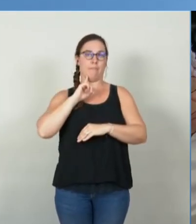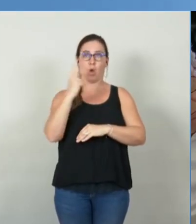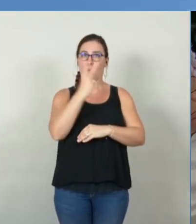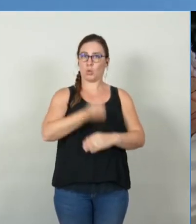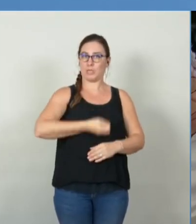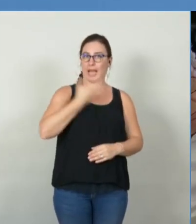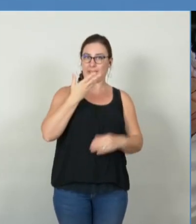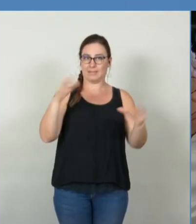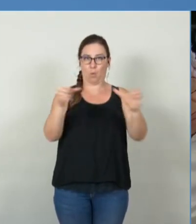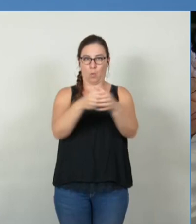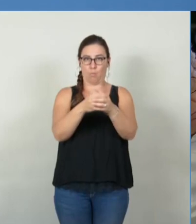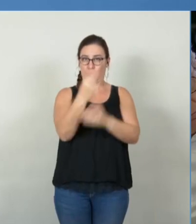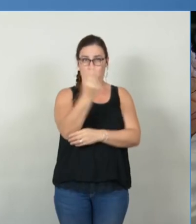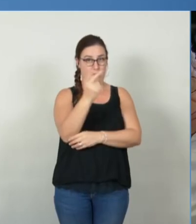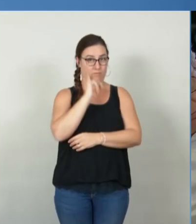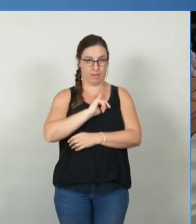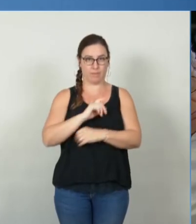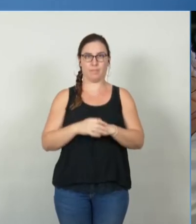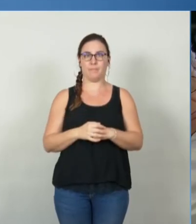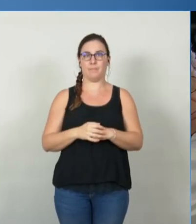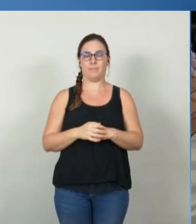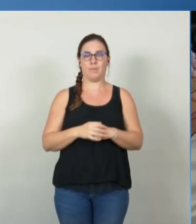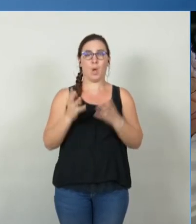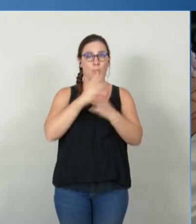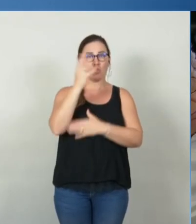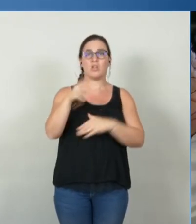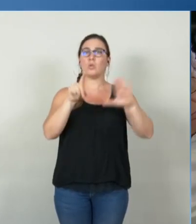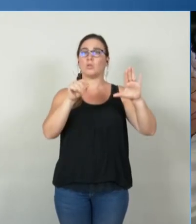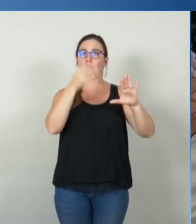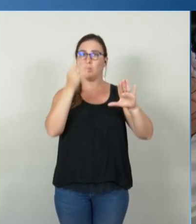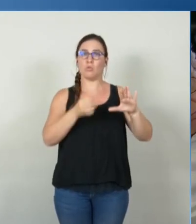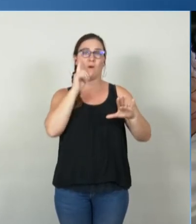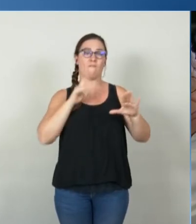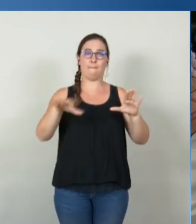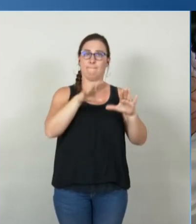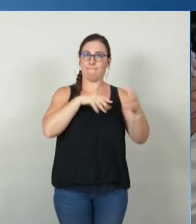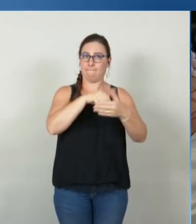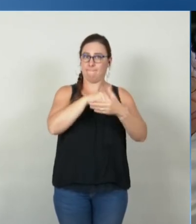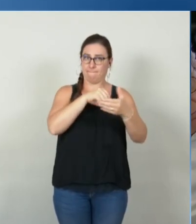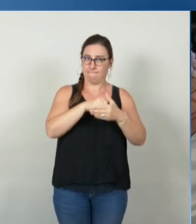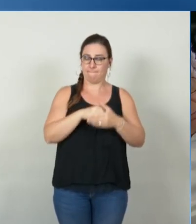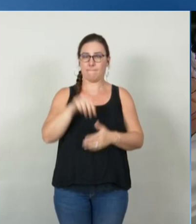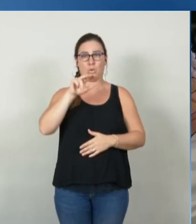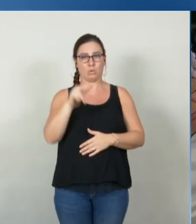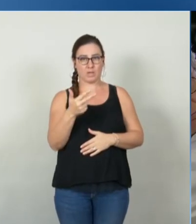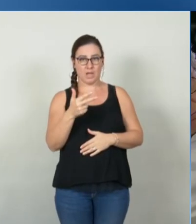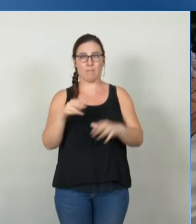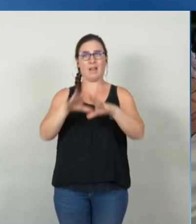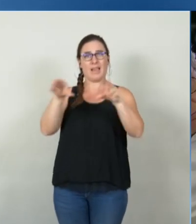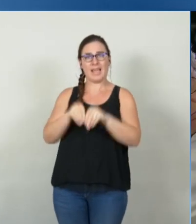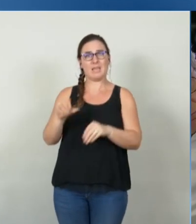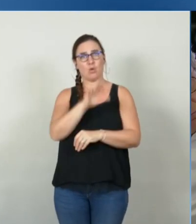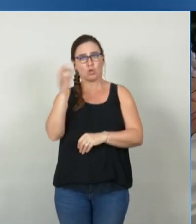composant le groupe sont des femmes sur ce projet 70% de femmes troisièmement équipe 100%